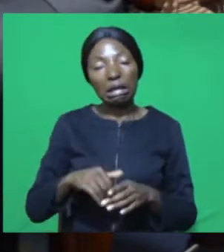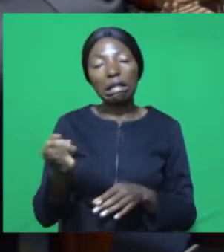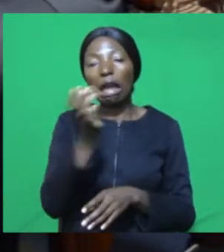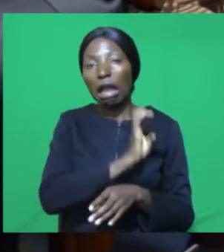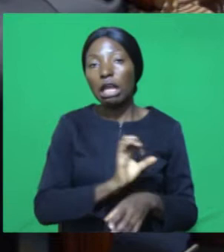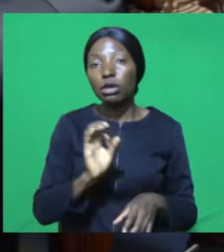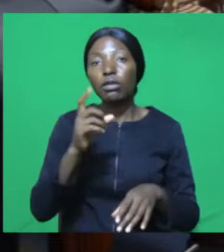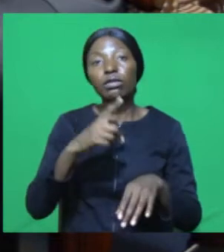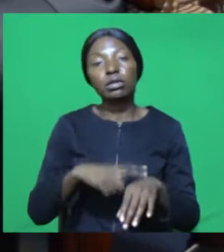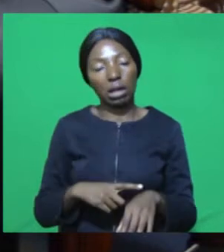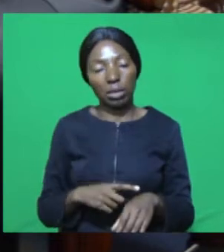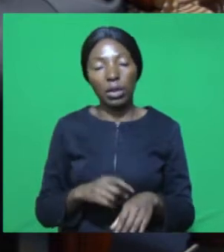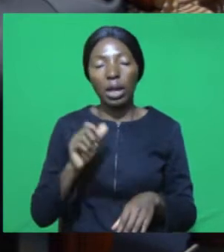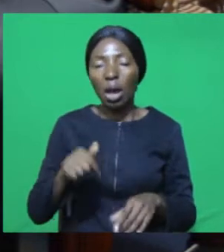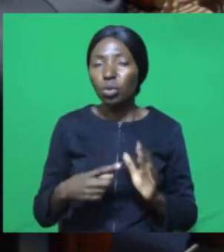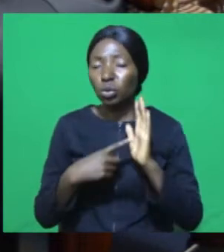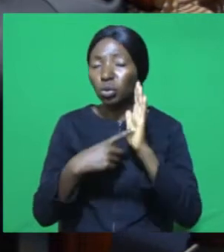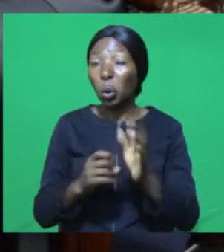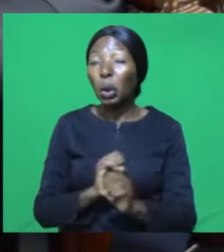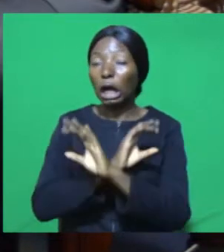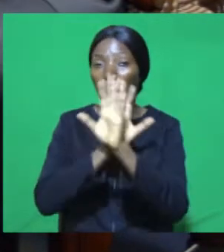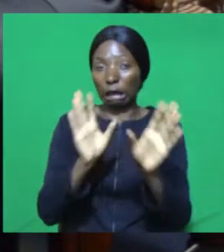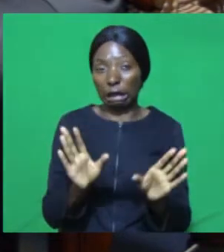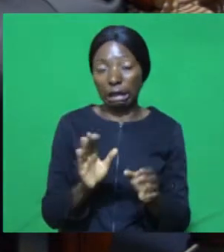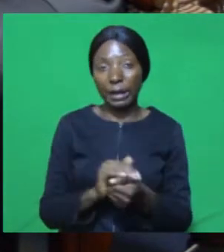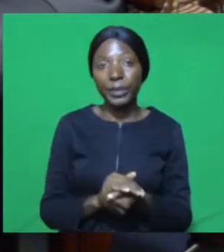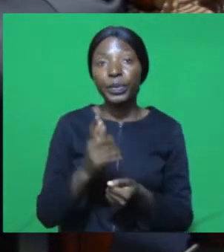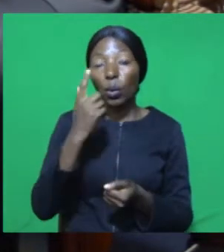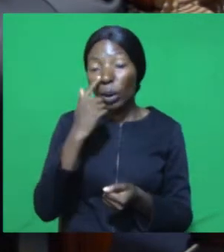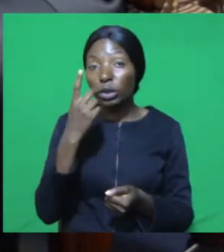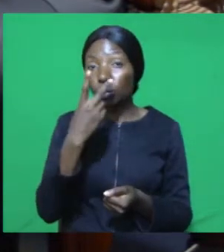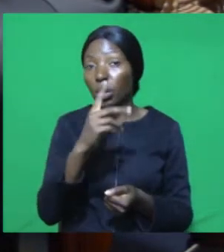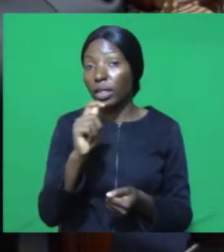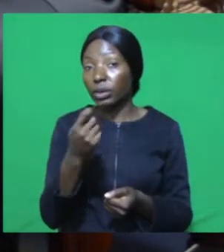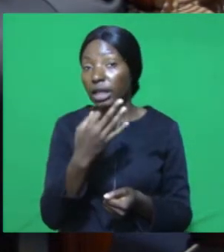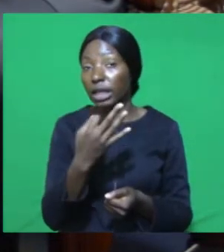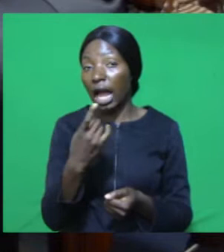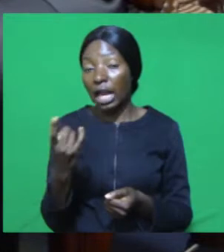kuti ari kuisirwa pachena. Kuti panondopera